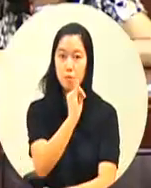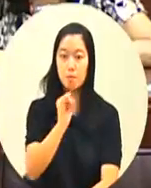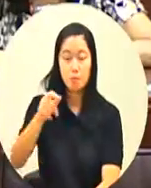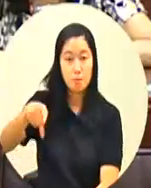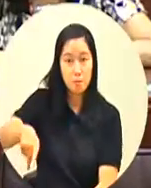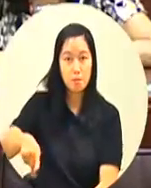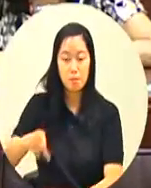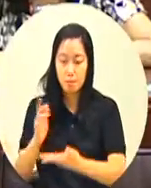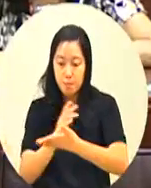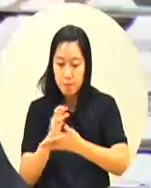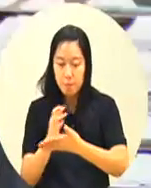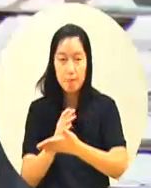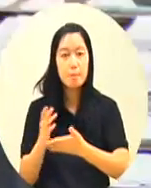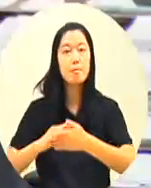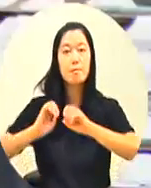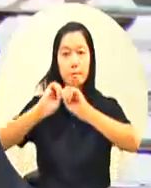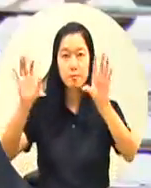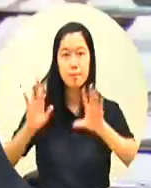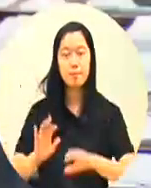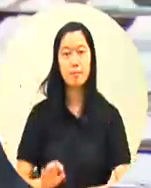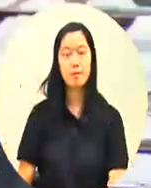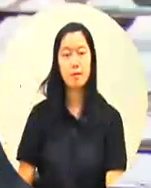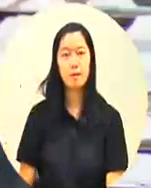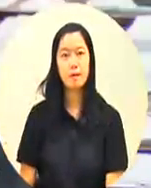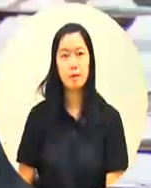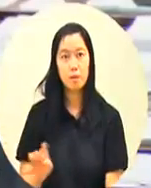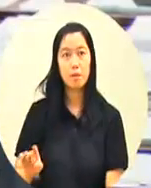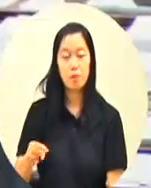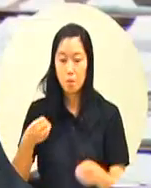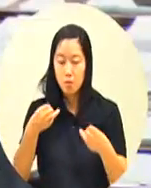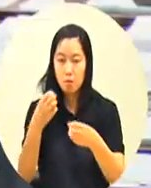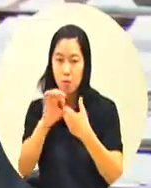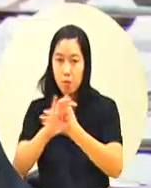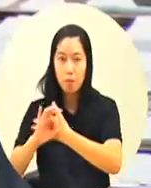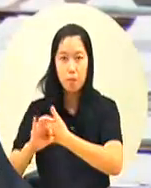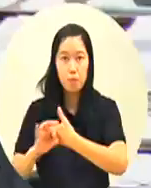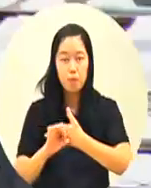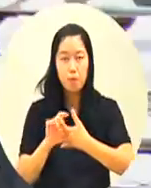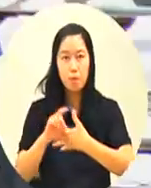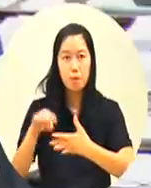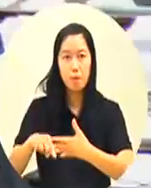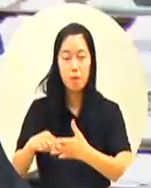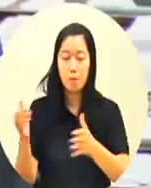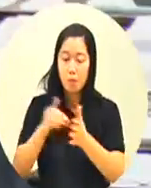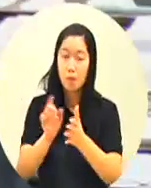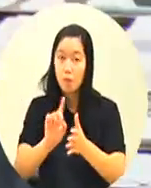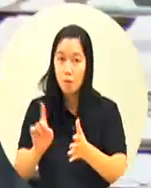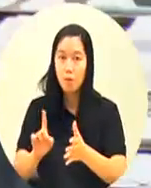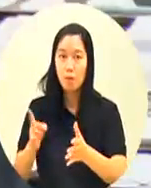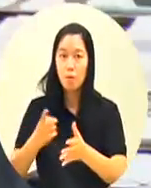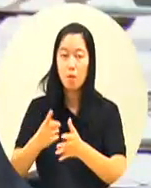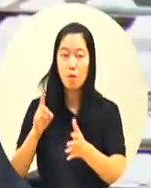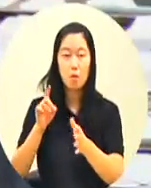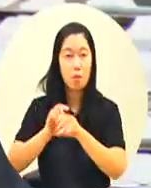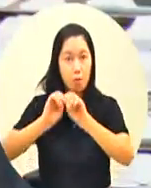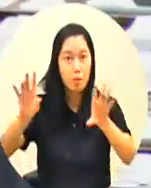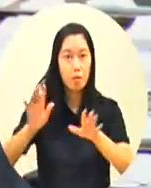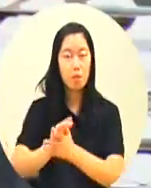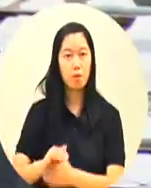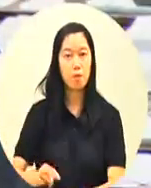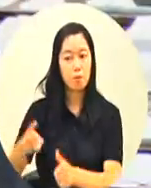结果。 我想这个整个测试当然是他要他去做这个测试，然后把结果报给你，但是这个第三方的认证你可